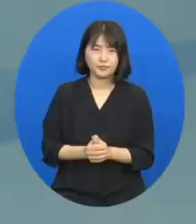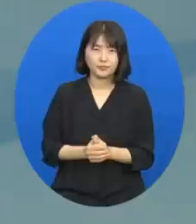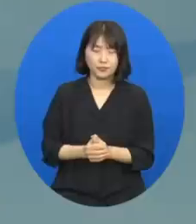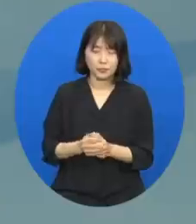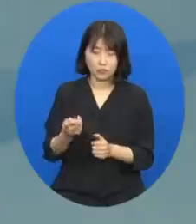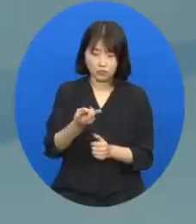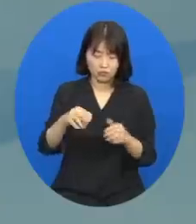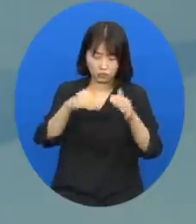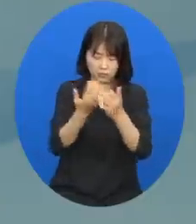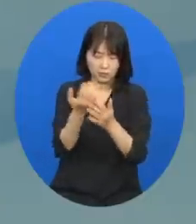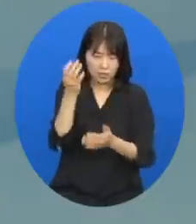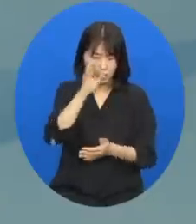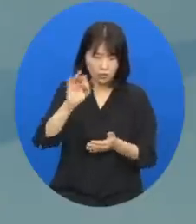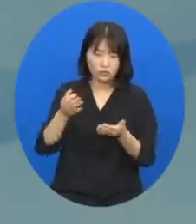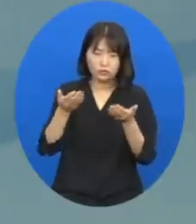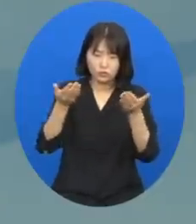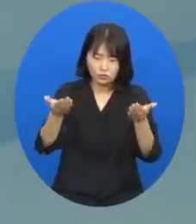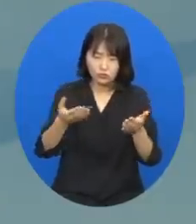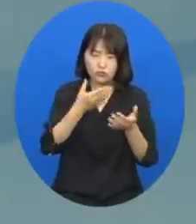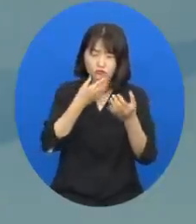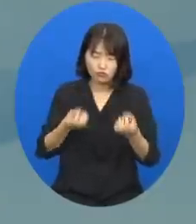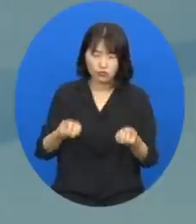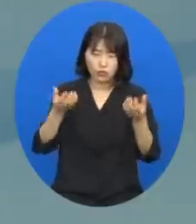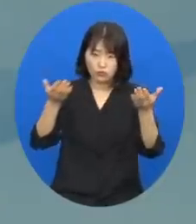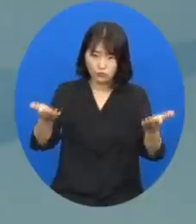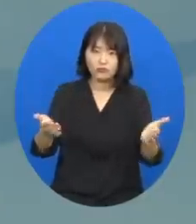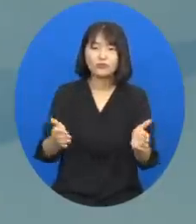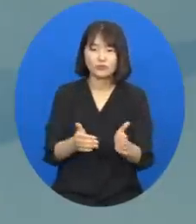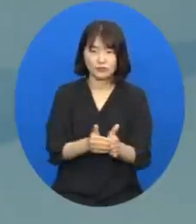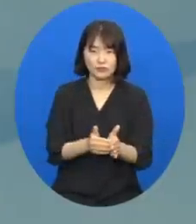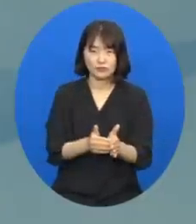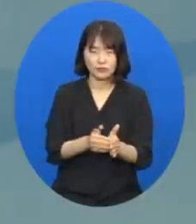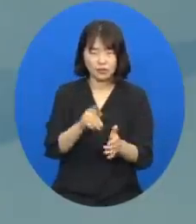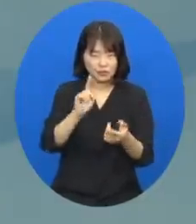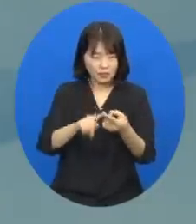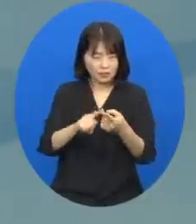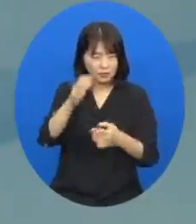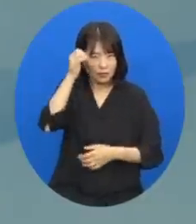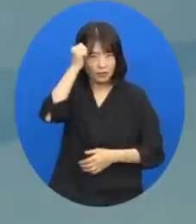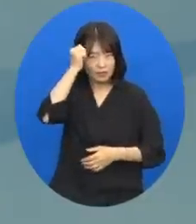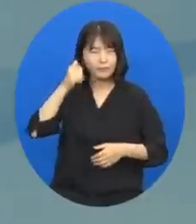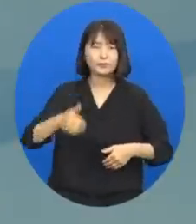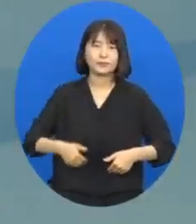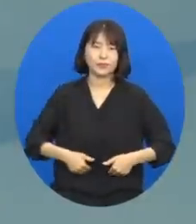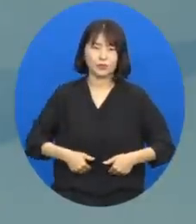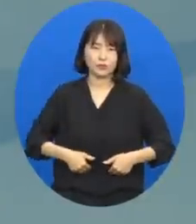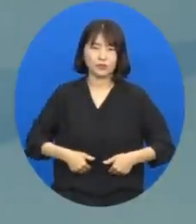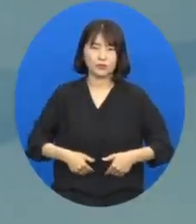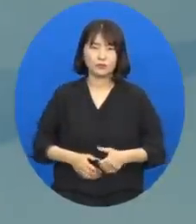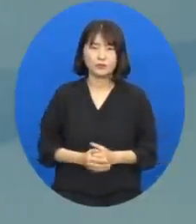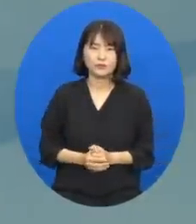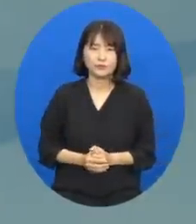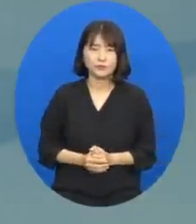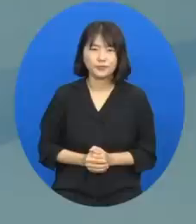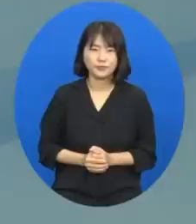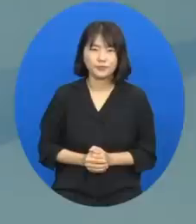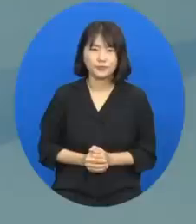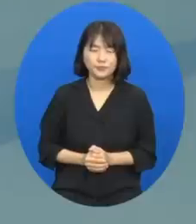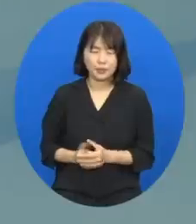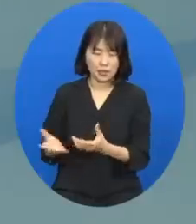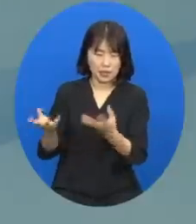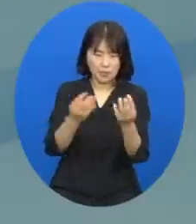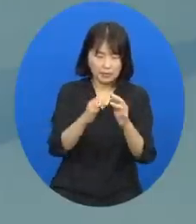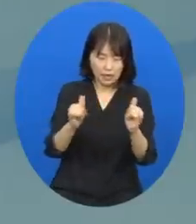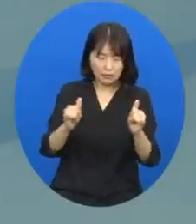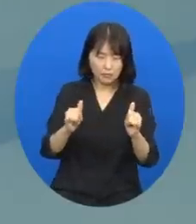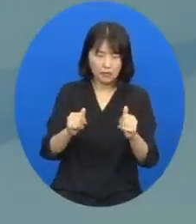주시고 축하해 주시고 그렇게 기뻐하십니다 우리가 이것을 기억해야 된다는 거예요 물론 많은 분들이 여 다 스탈 안 받고